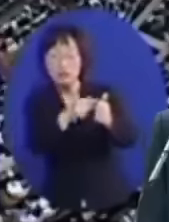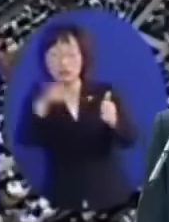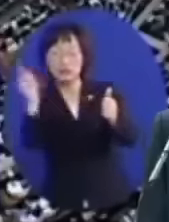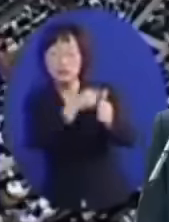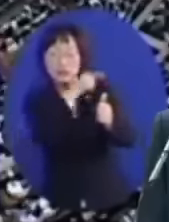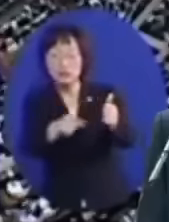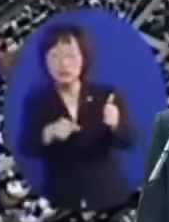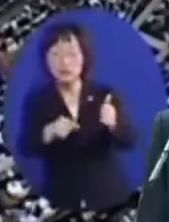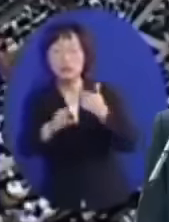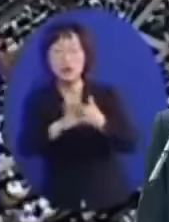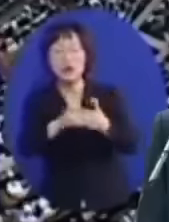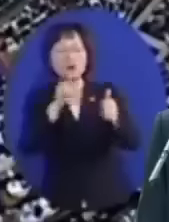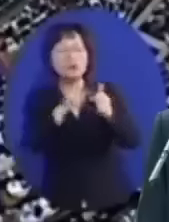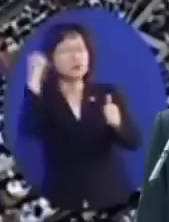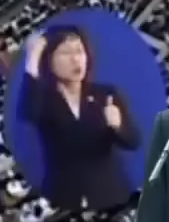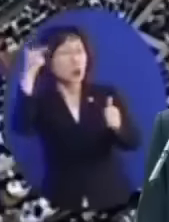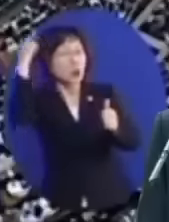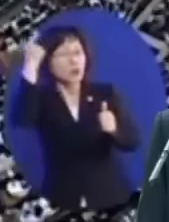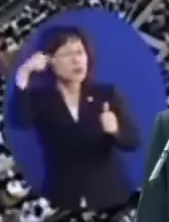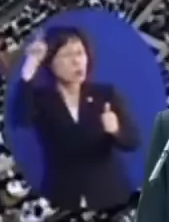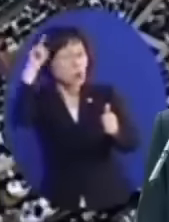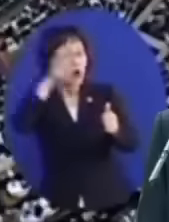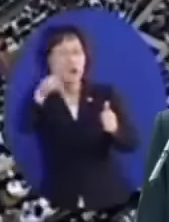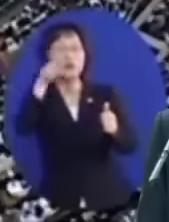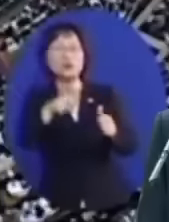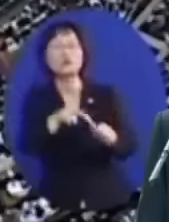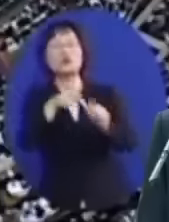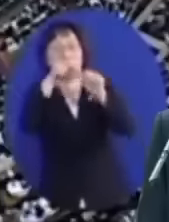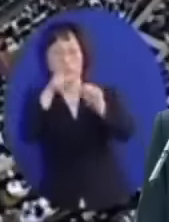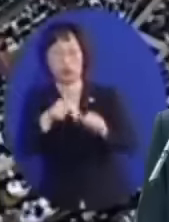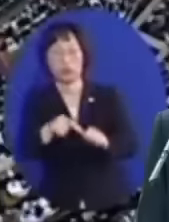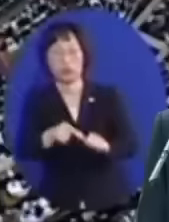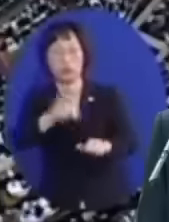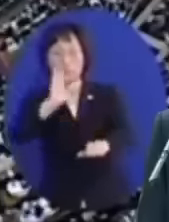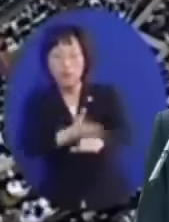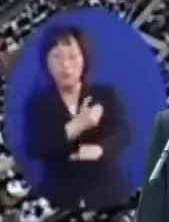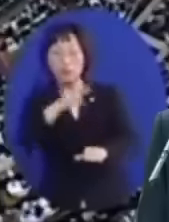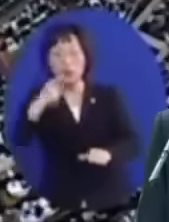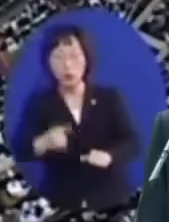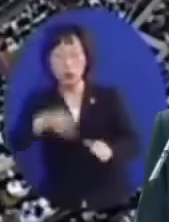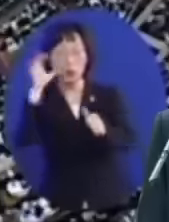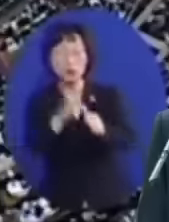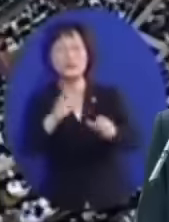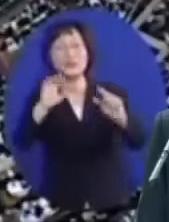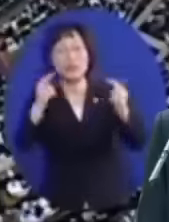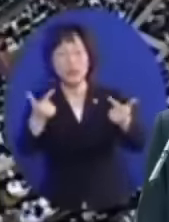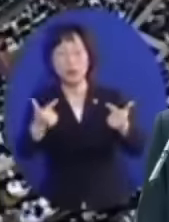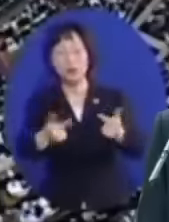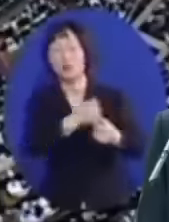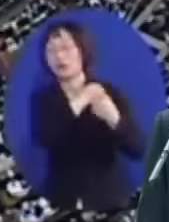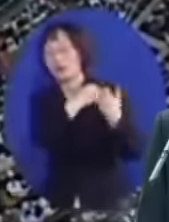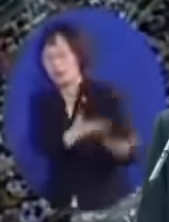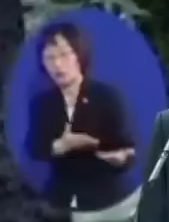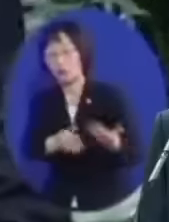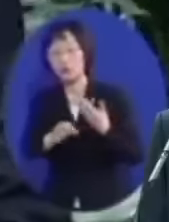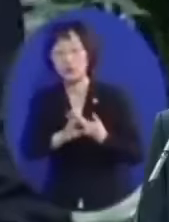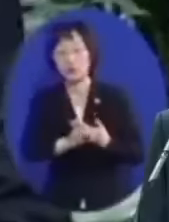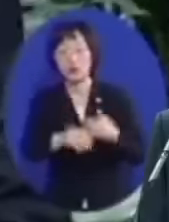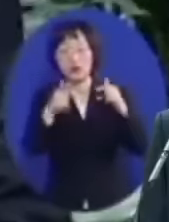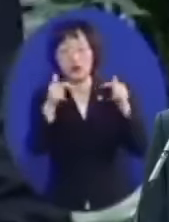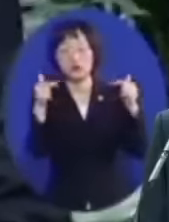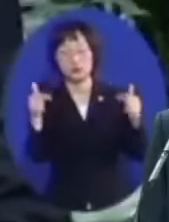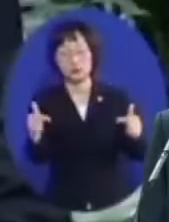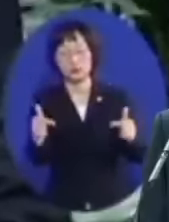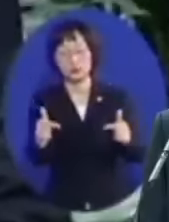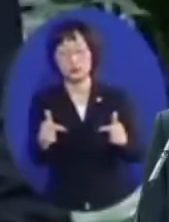영혼을 스월에서 구원하리라. 잘못해도 아무도 꾸짖지 아니하고 내버려 놓으면 점점 깊은